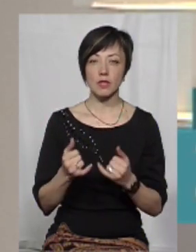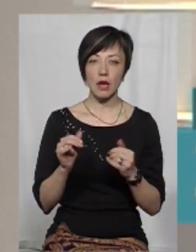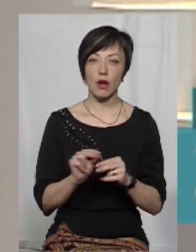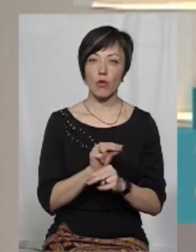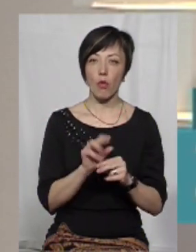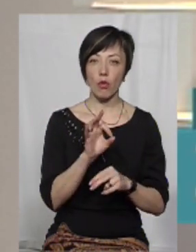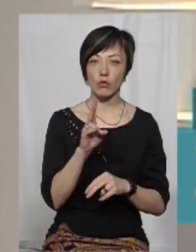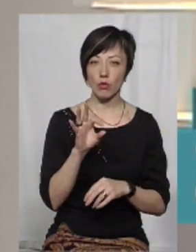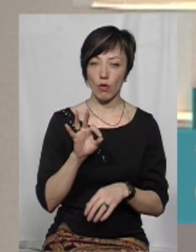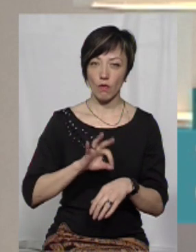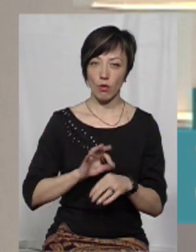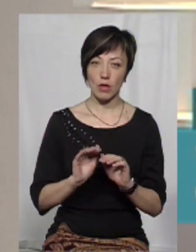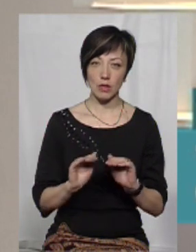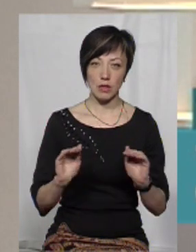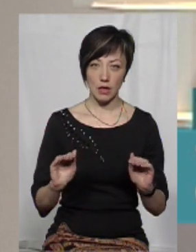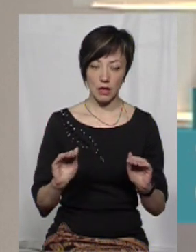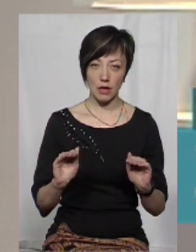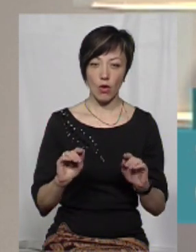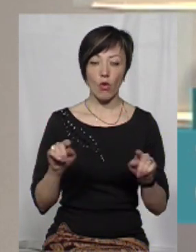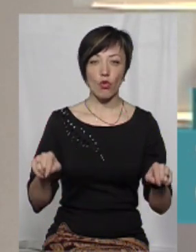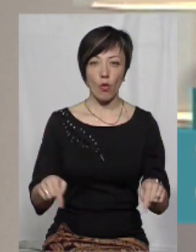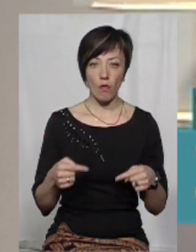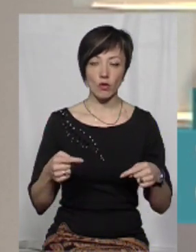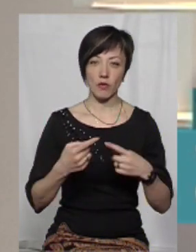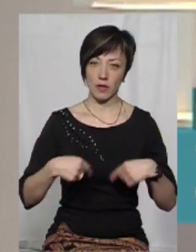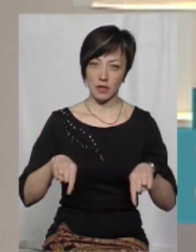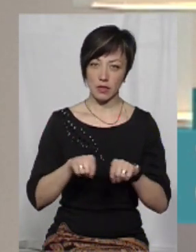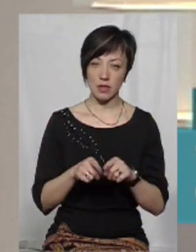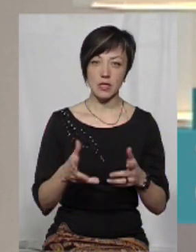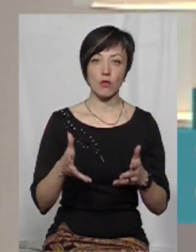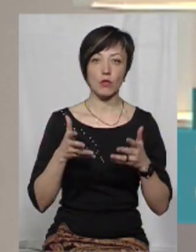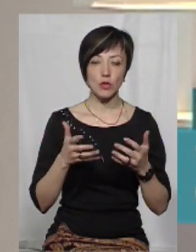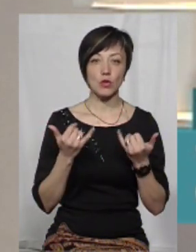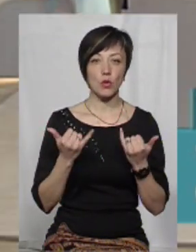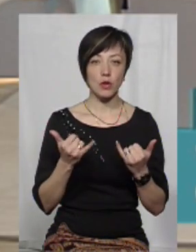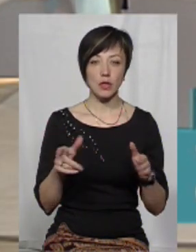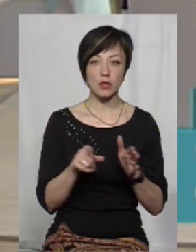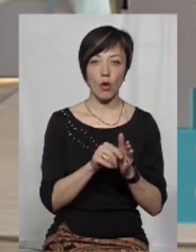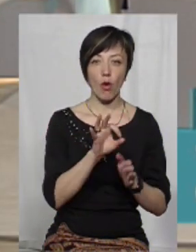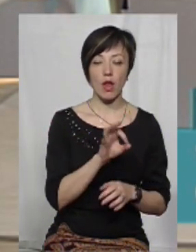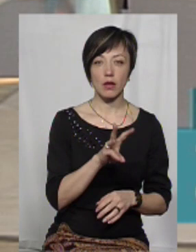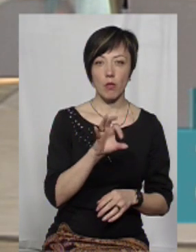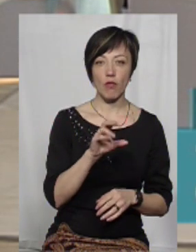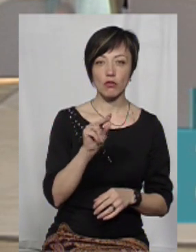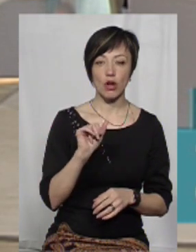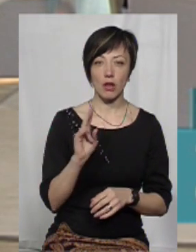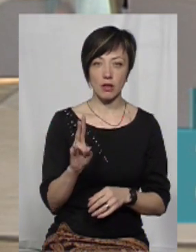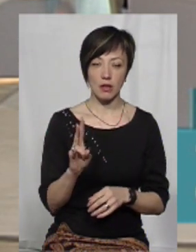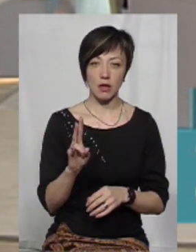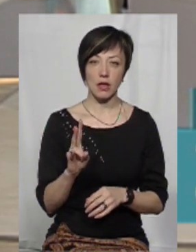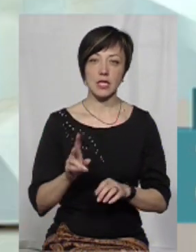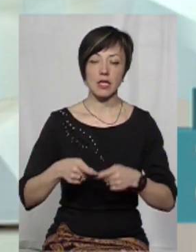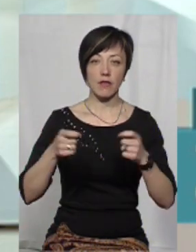лікування онкохворих дітей у оновленому відділенні, з'ясовуватиму з Оленою